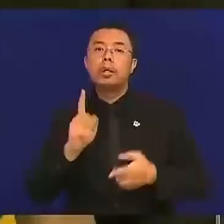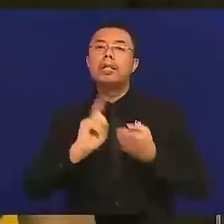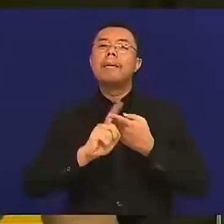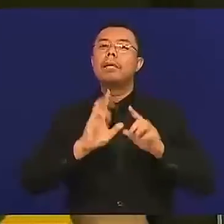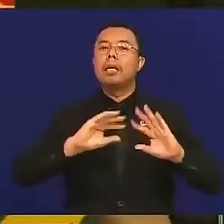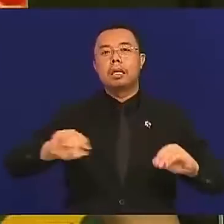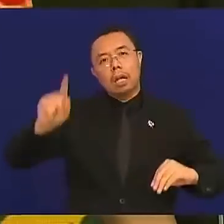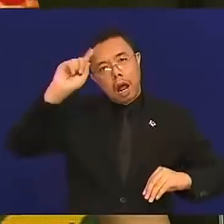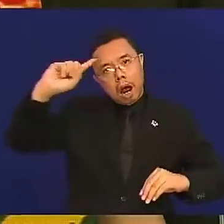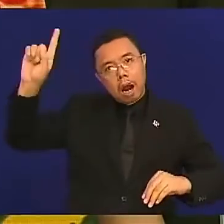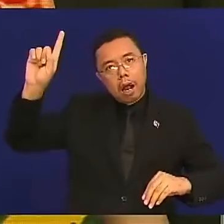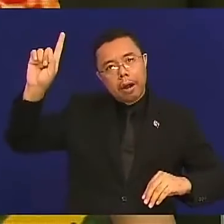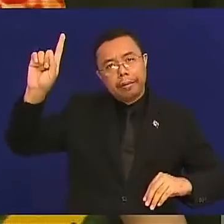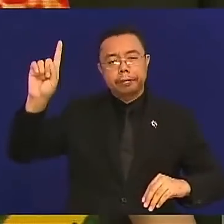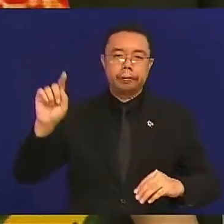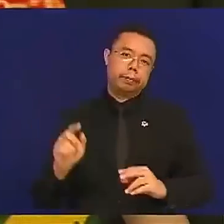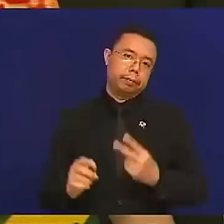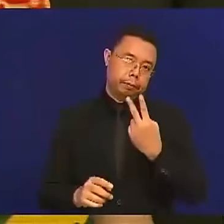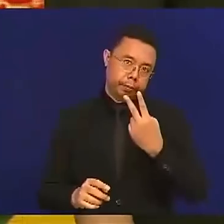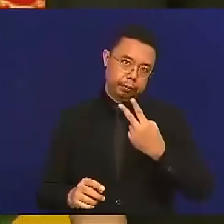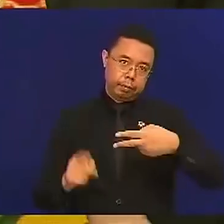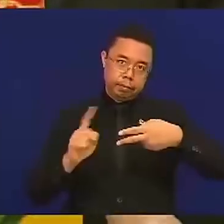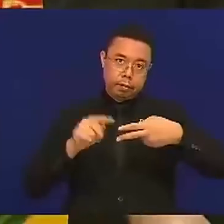kawan sekerja Allah.